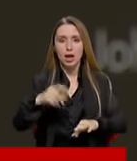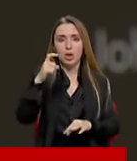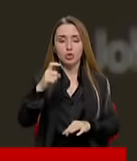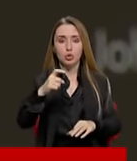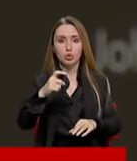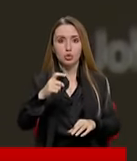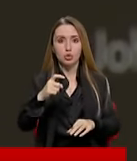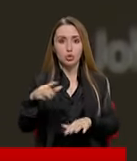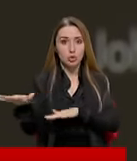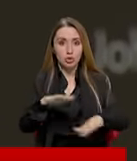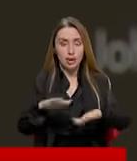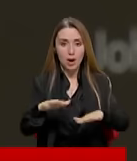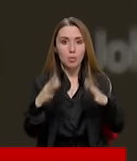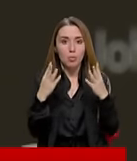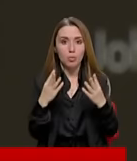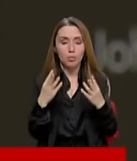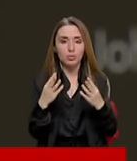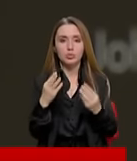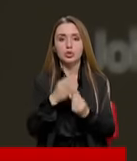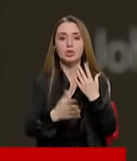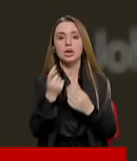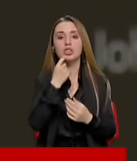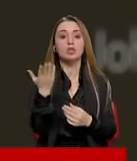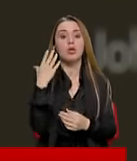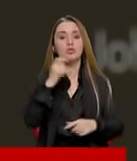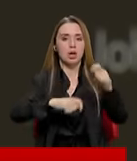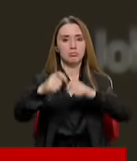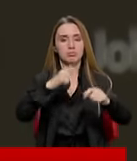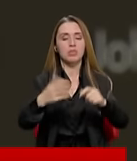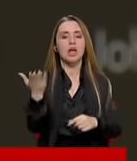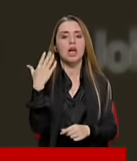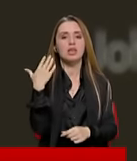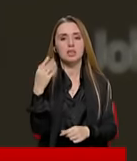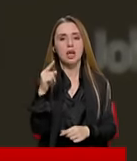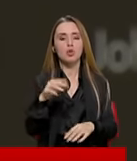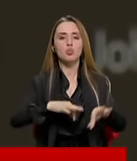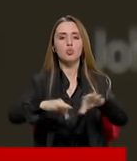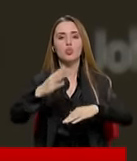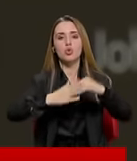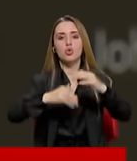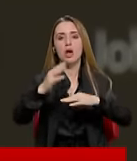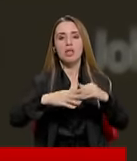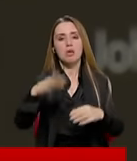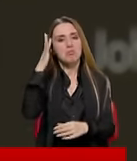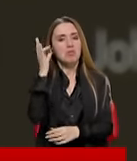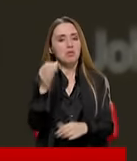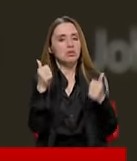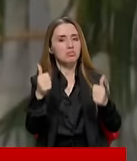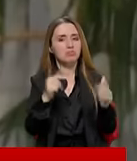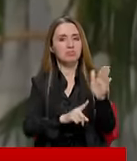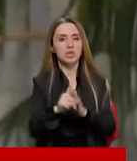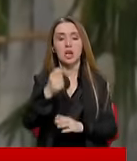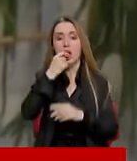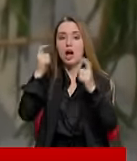şiddetinde Depreme dayanıklı çıktı kaç yıl önce yapılmış Evet eskiden mütahitler de iyi iş çıkarmışlar şimdi